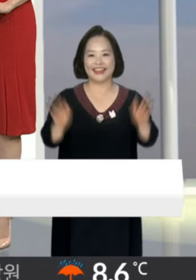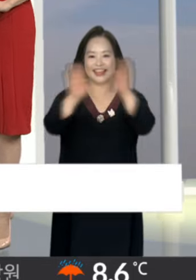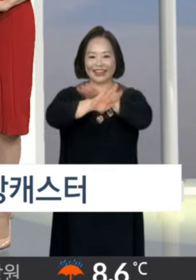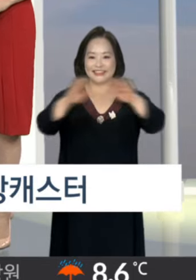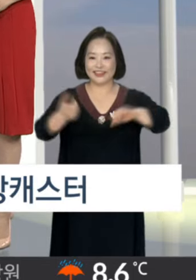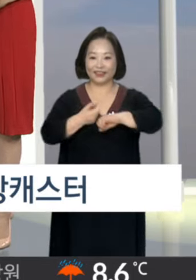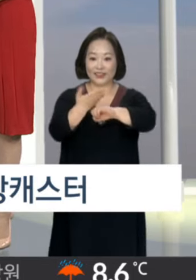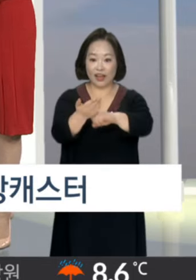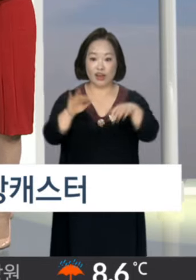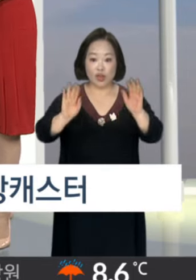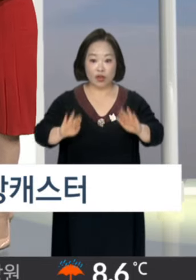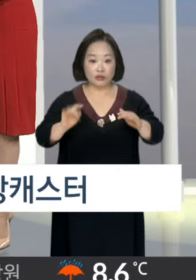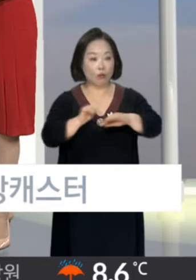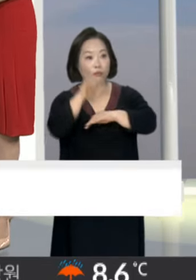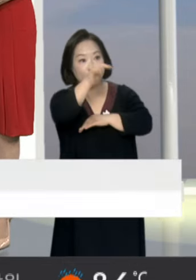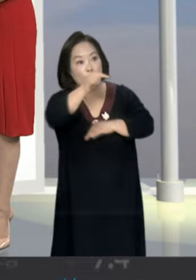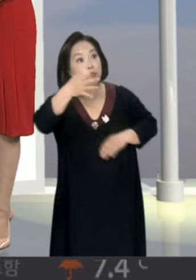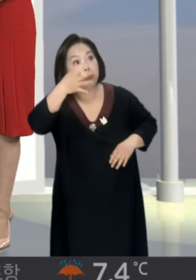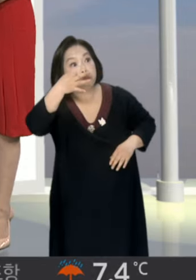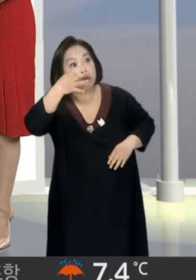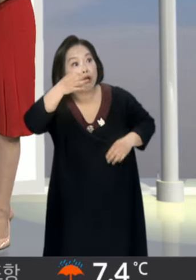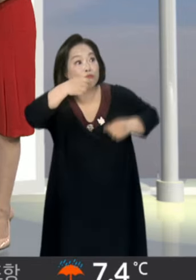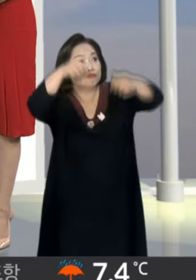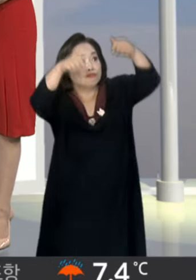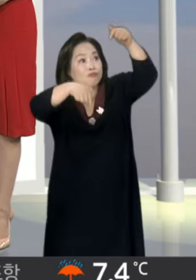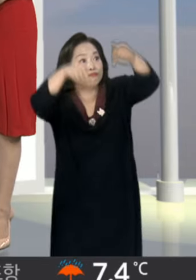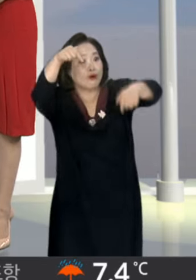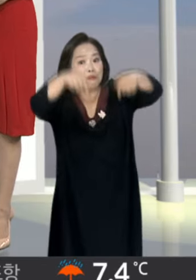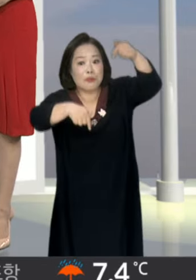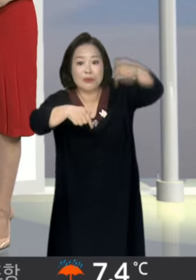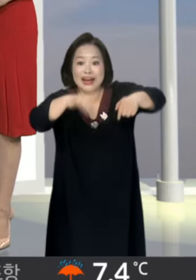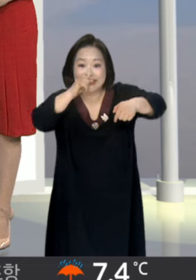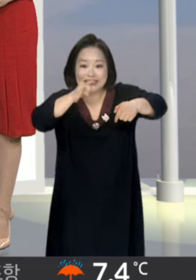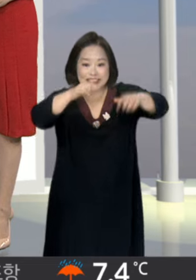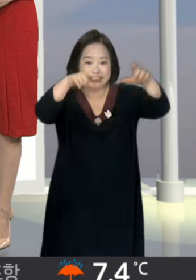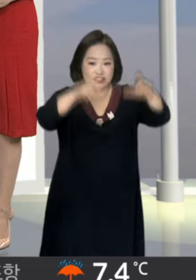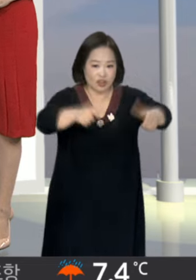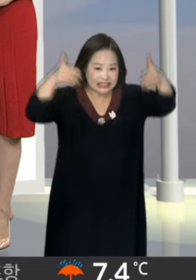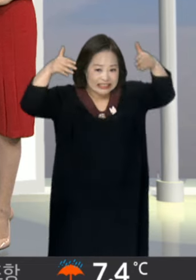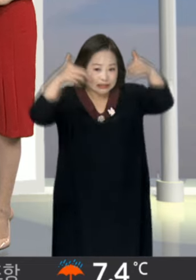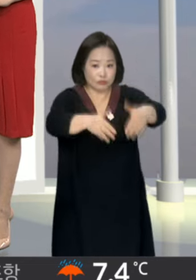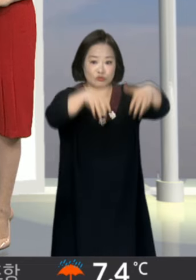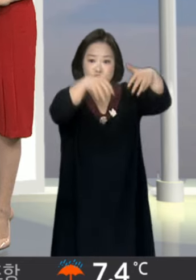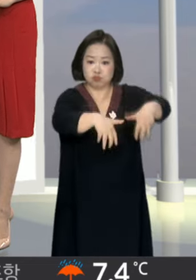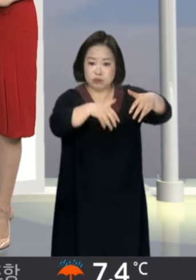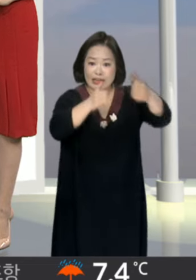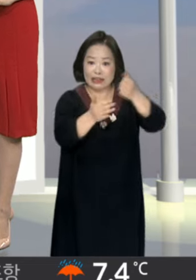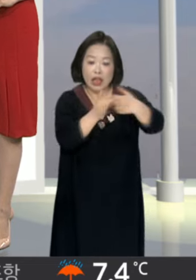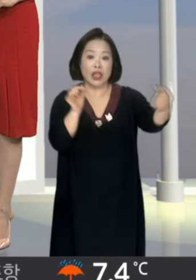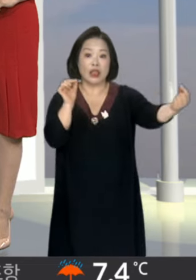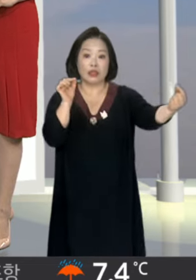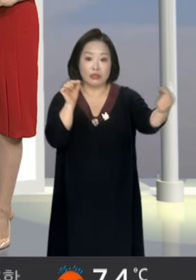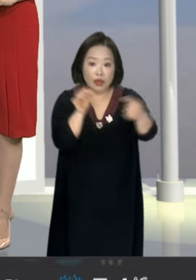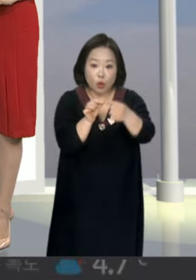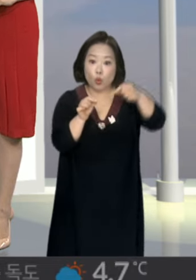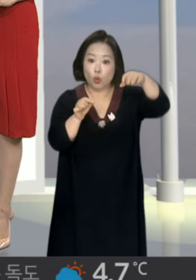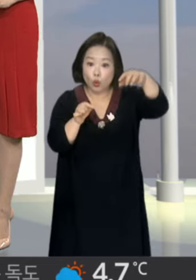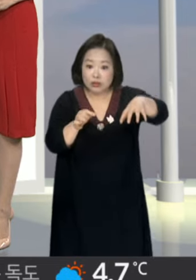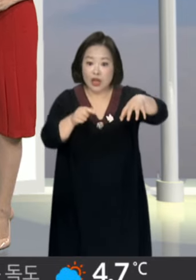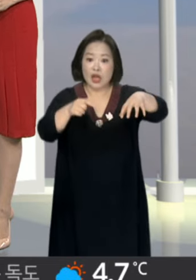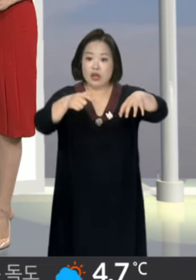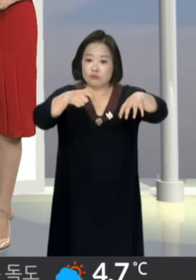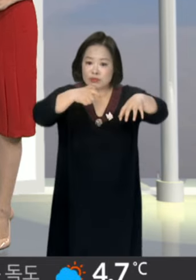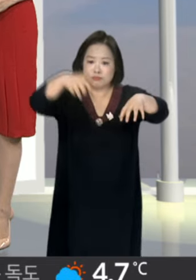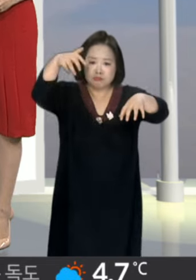여전히 비가 오는 곳들이 있는데요 비구름이 국지적으로 강하게 발달을 하면서 인접한 지역이라도 강수량